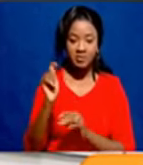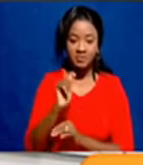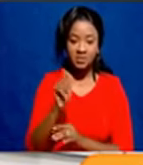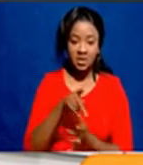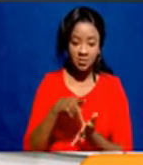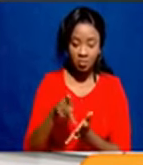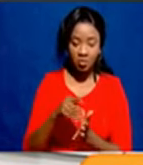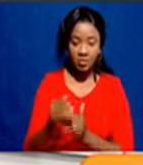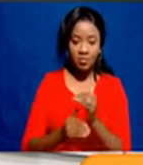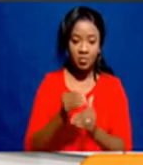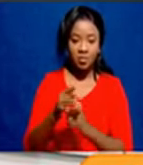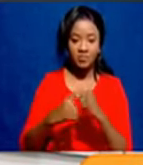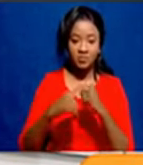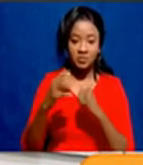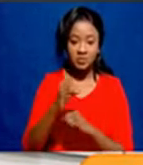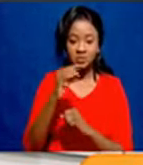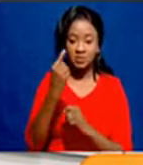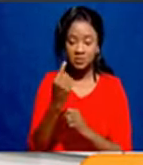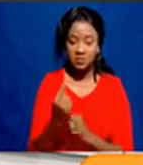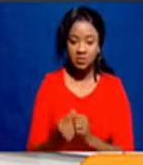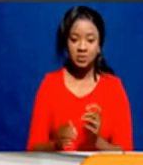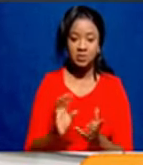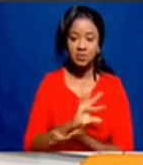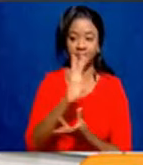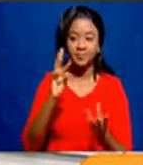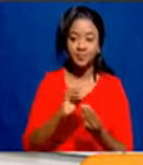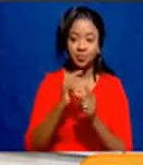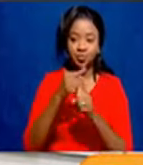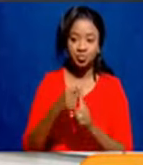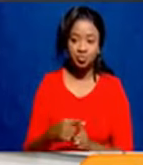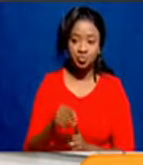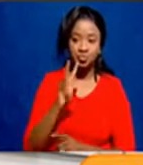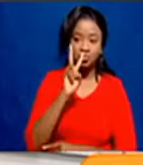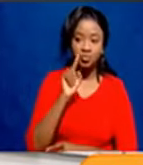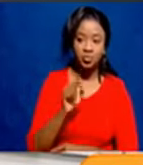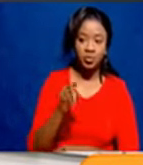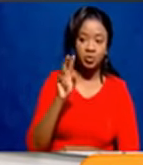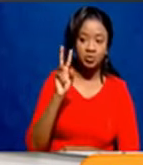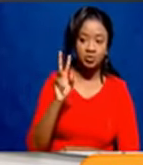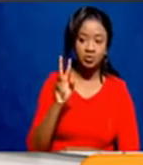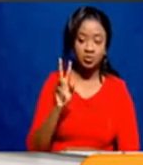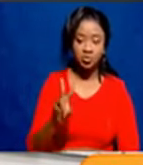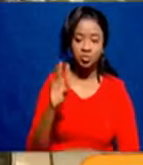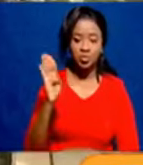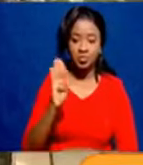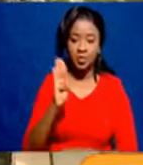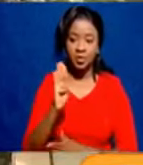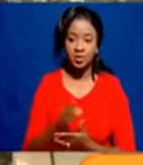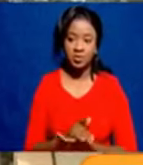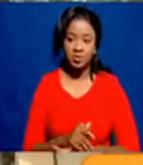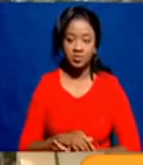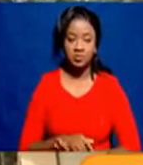60 za zaidi ya shilingi bilioni 2.2. Naam, Ben Kirui anaarifu zaidi.